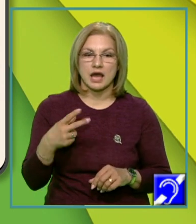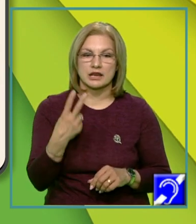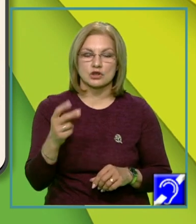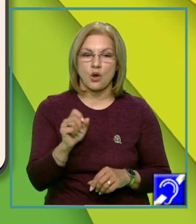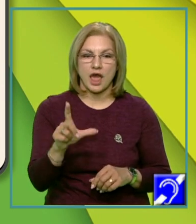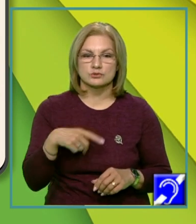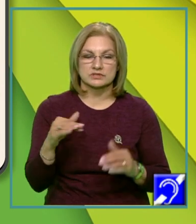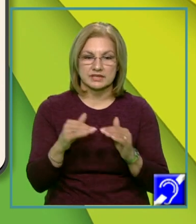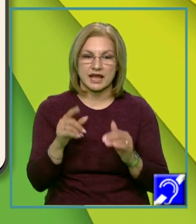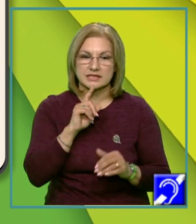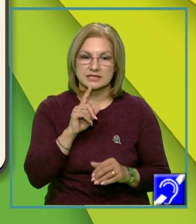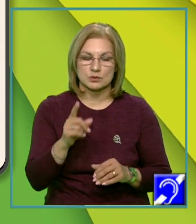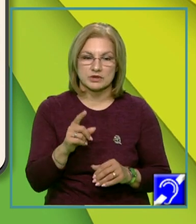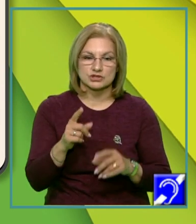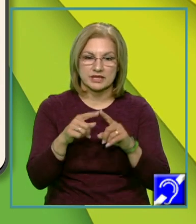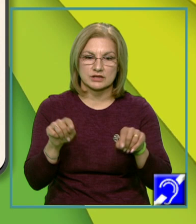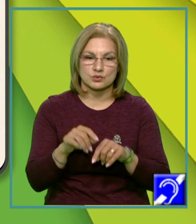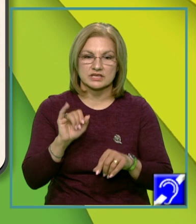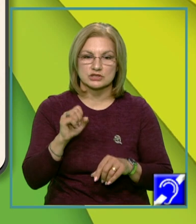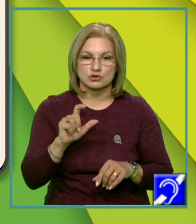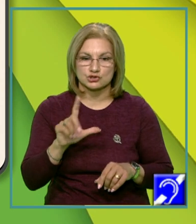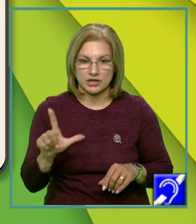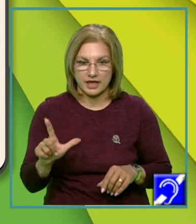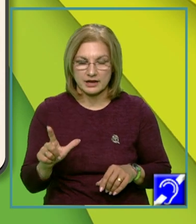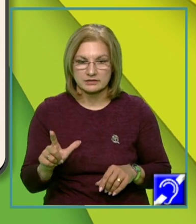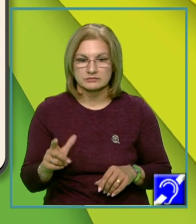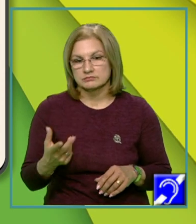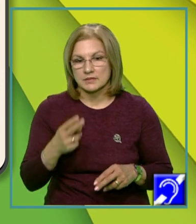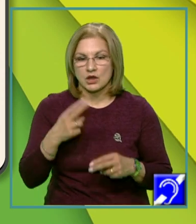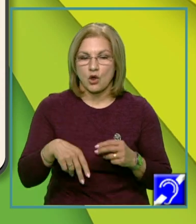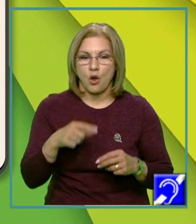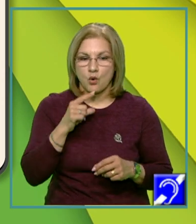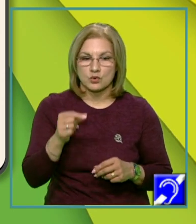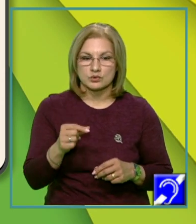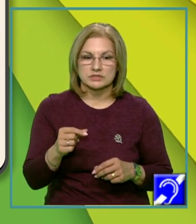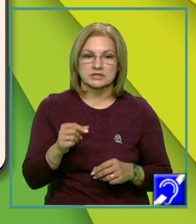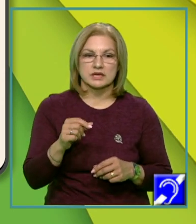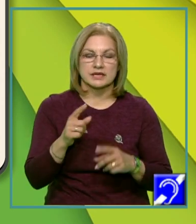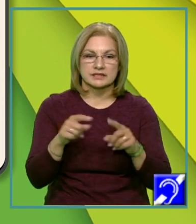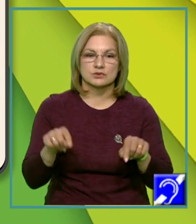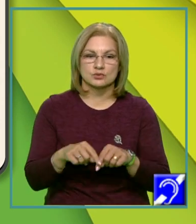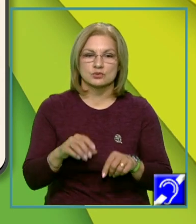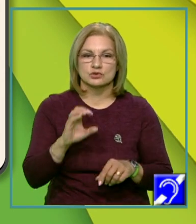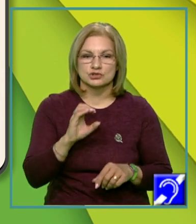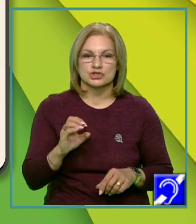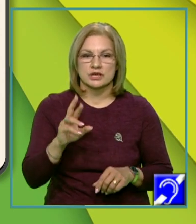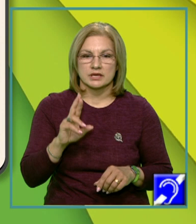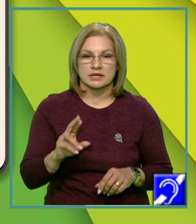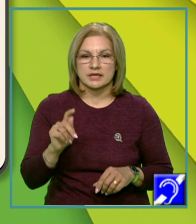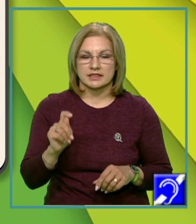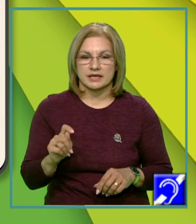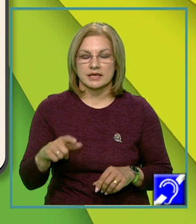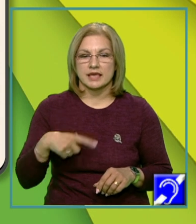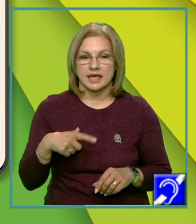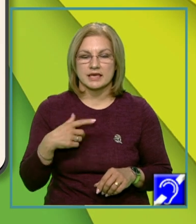egale se numește triunghi isoscel concluzie triunghiul c r t